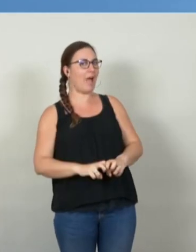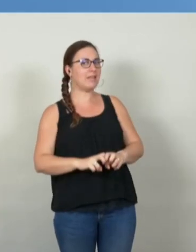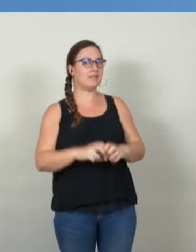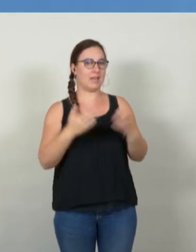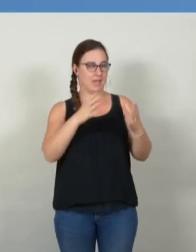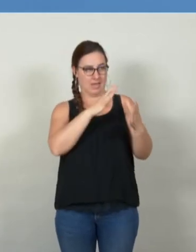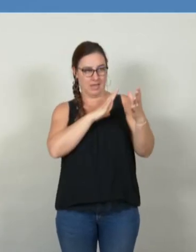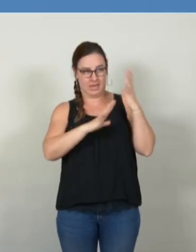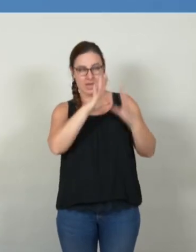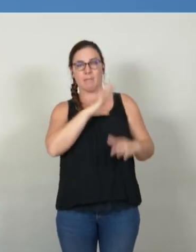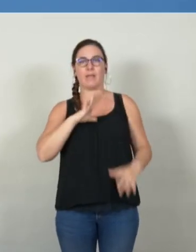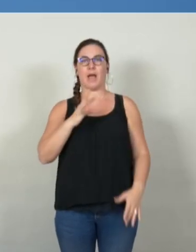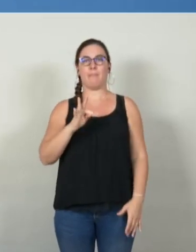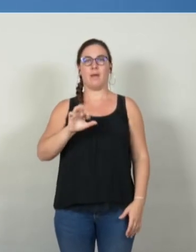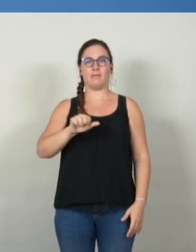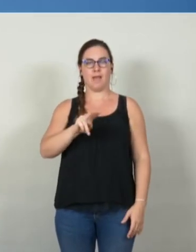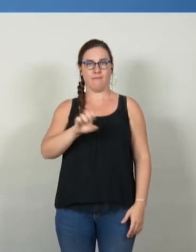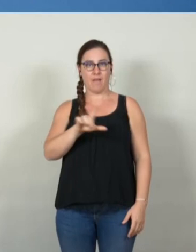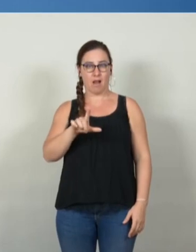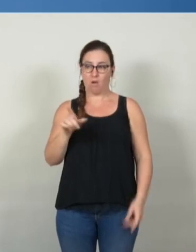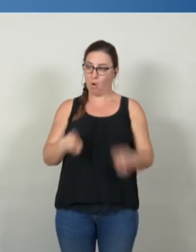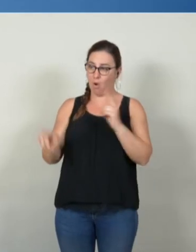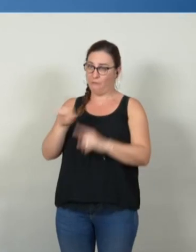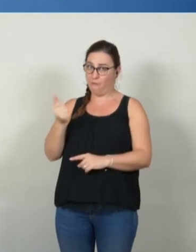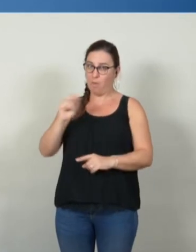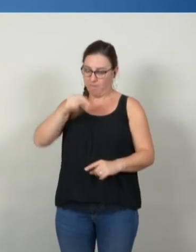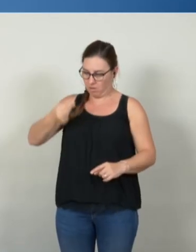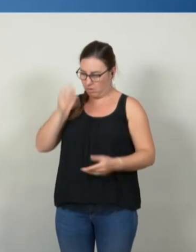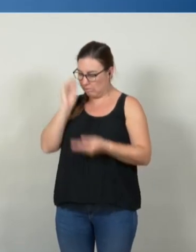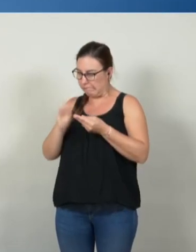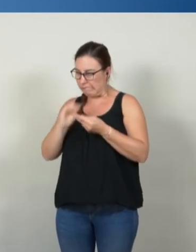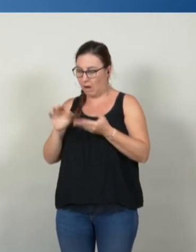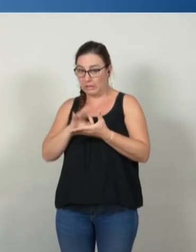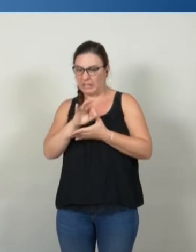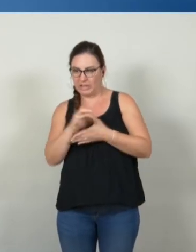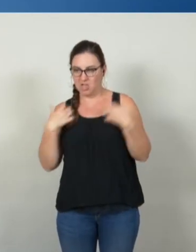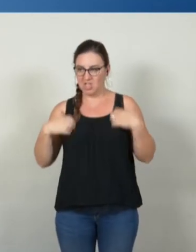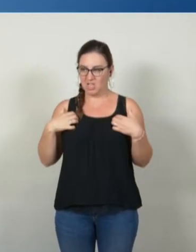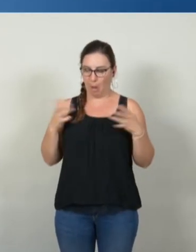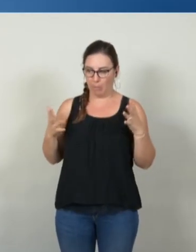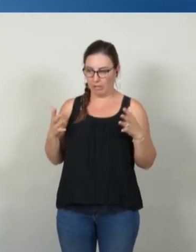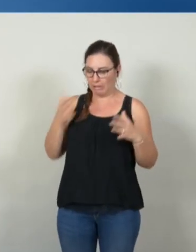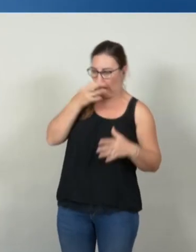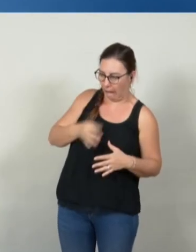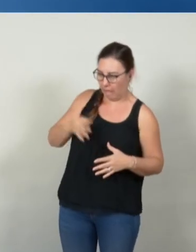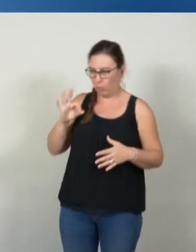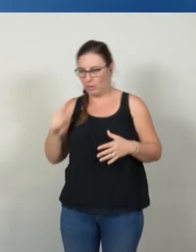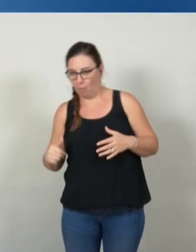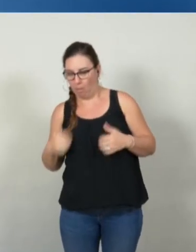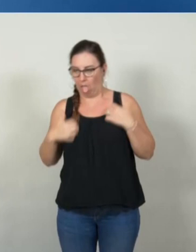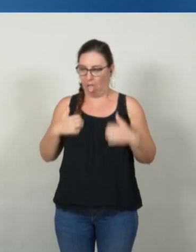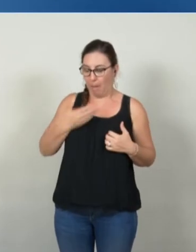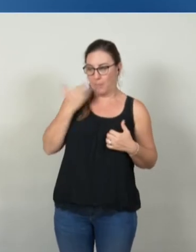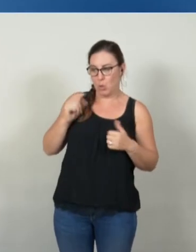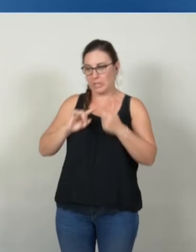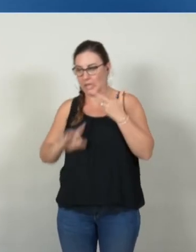Madame Tavel c'est que ça ne vous interroge pas vous-même sur la stratégie que vous avez défini sur vos choix sur le